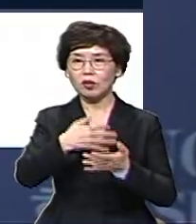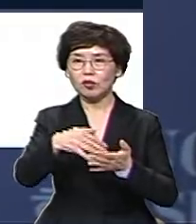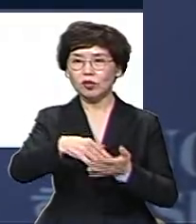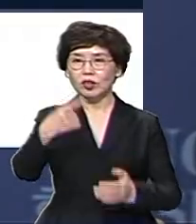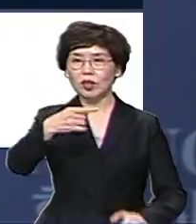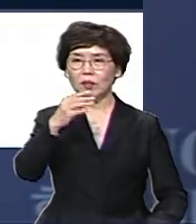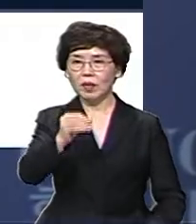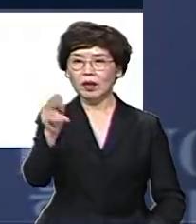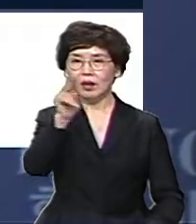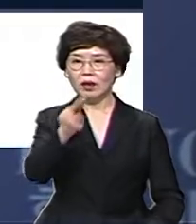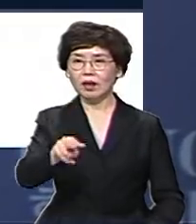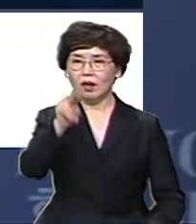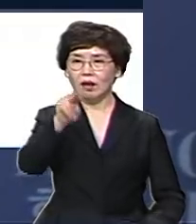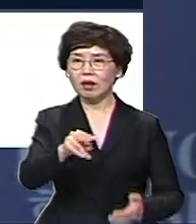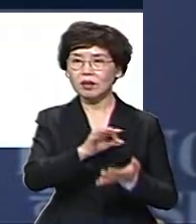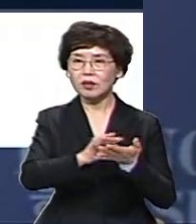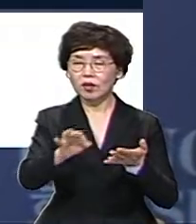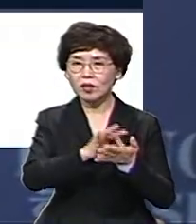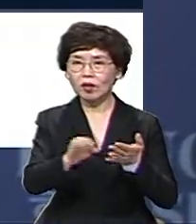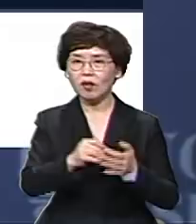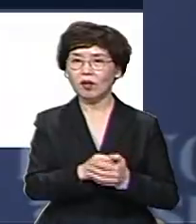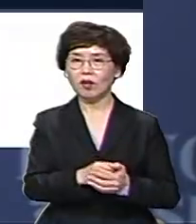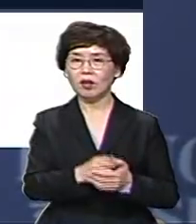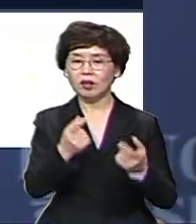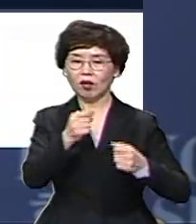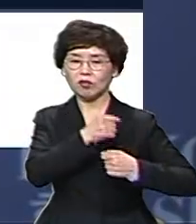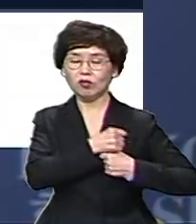꼭 필요한 건 아니다. 또